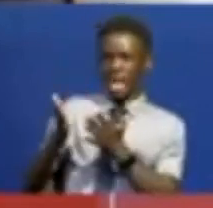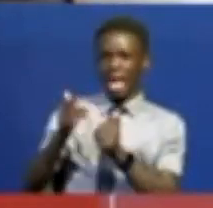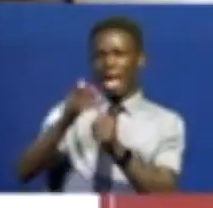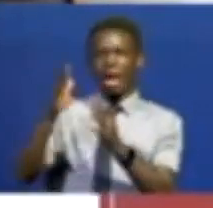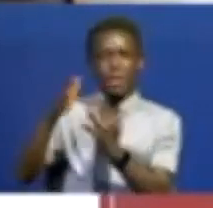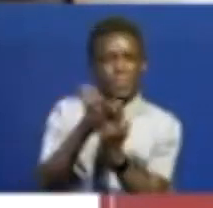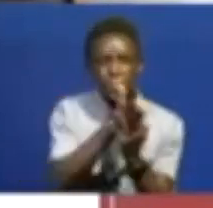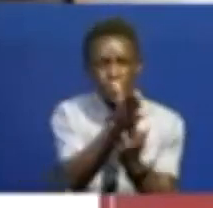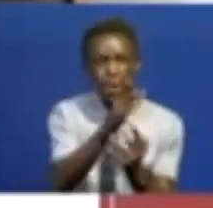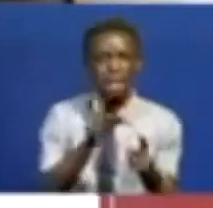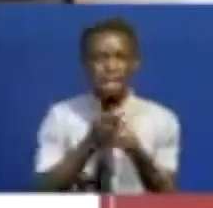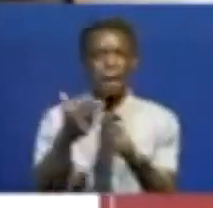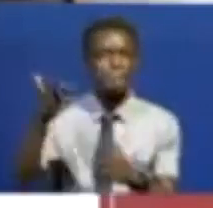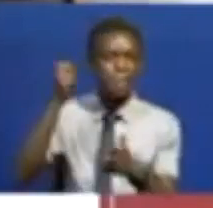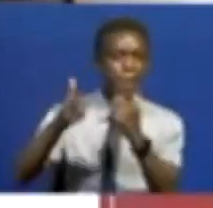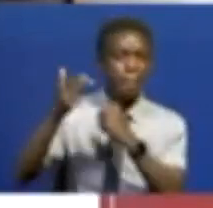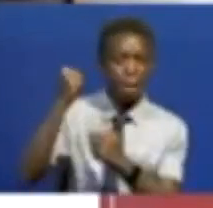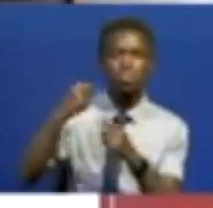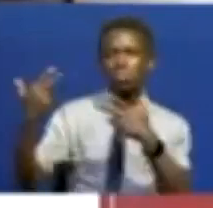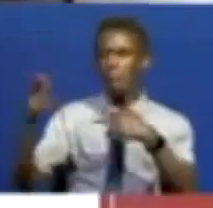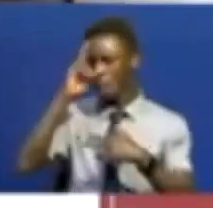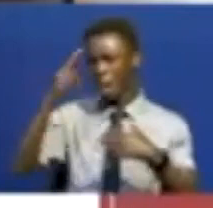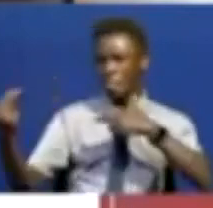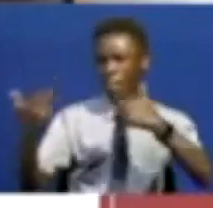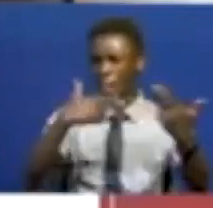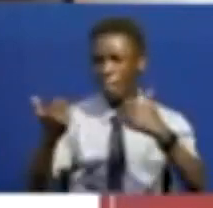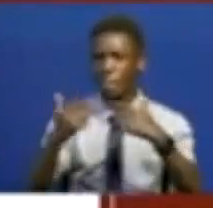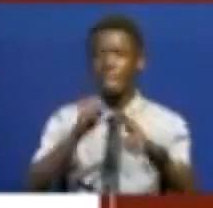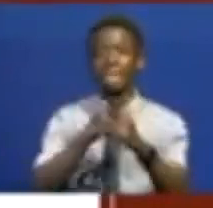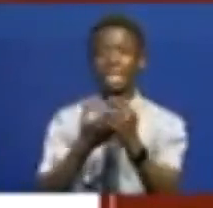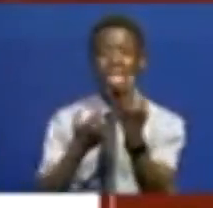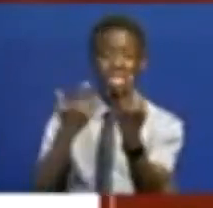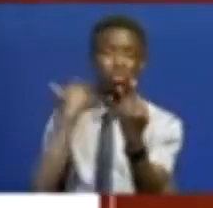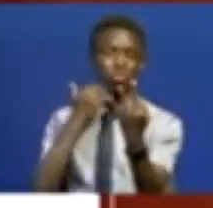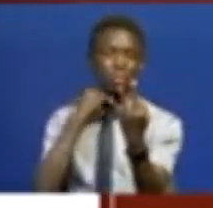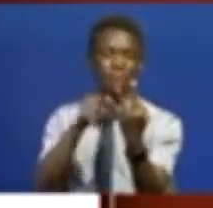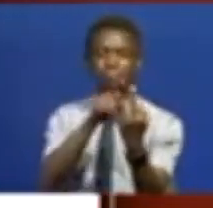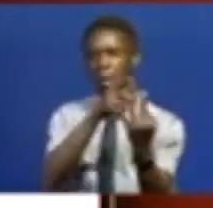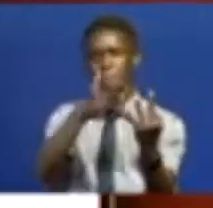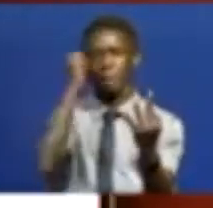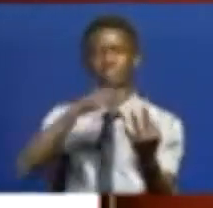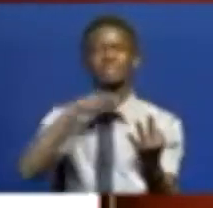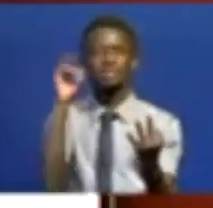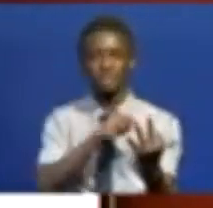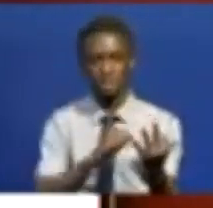Watatu kati ya hao wahalifu waliweza kupigwa risasi. Kasi cha Namasha, Derubini Weekendi.